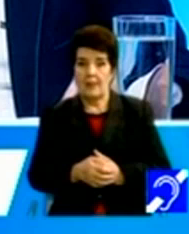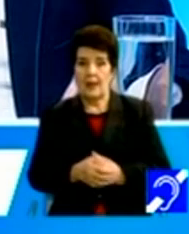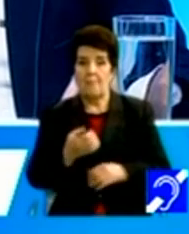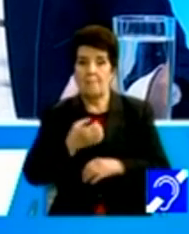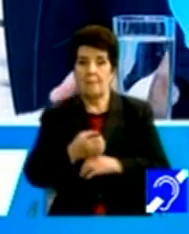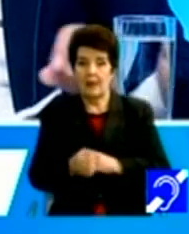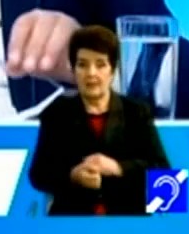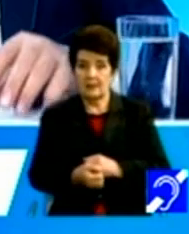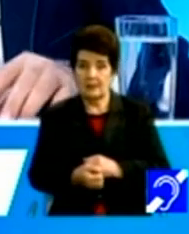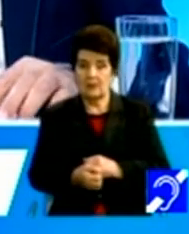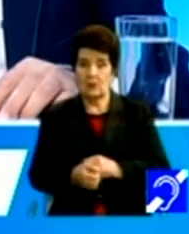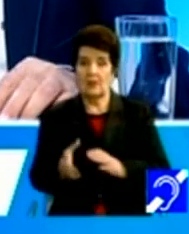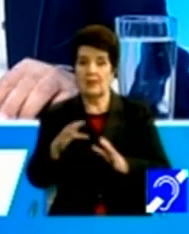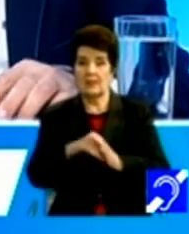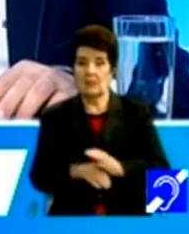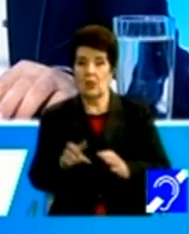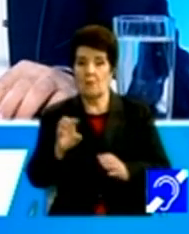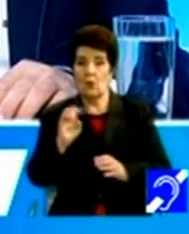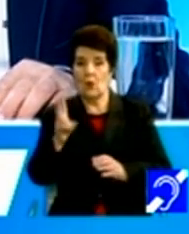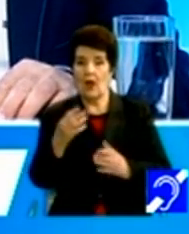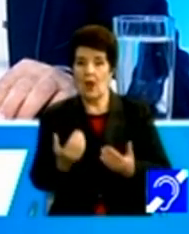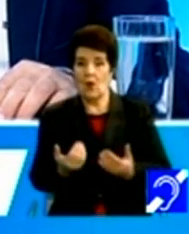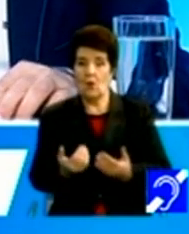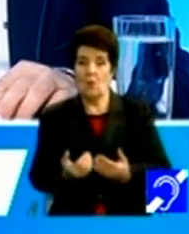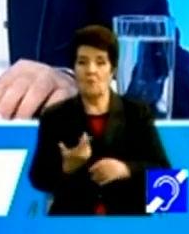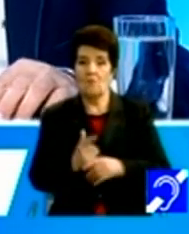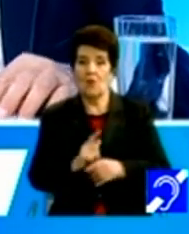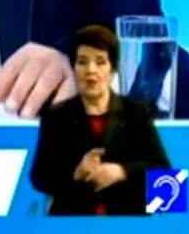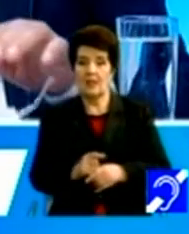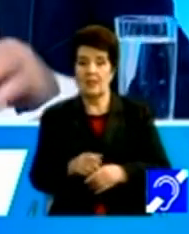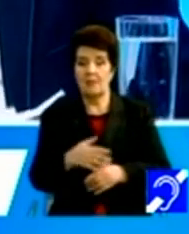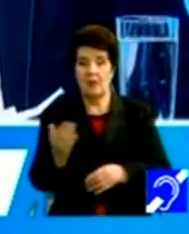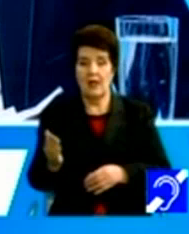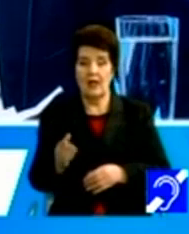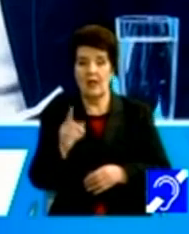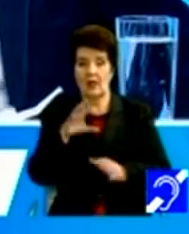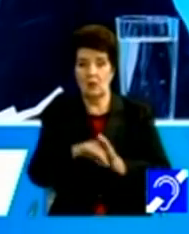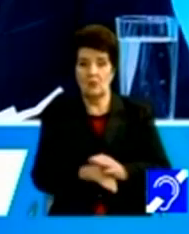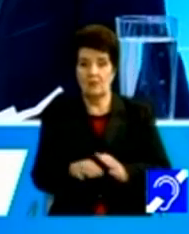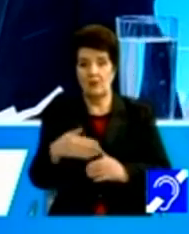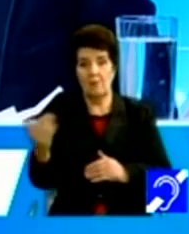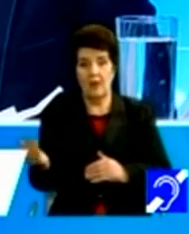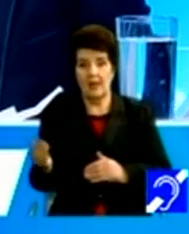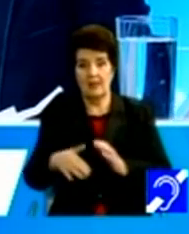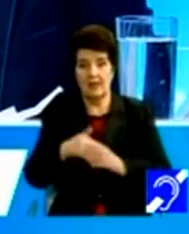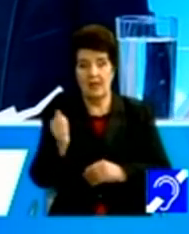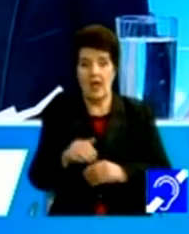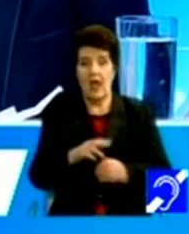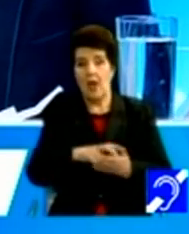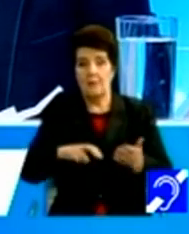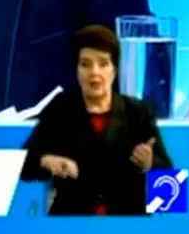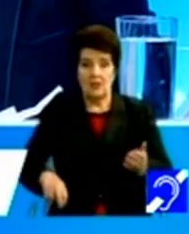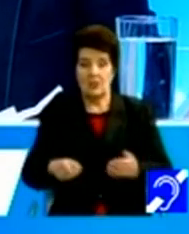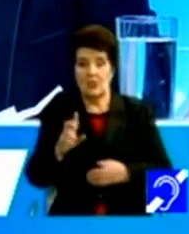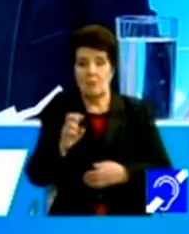presiunile asupra menținerii integrității blocului acum au fost foarte mari, inclusiv din partea alegătorilor. Și atunci când eu am ieșit din blocul acum, tocmai